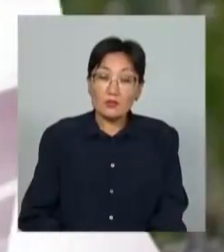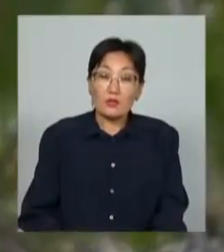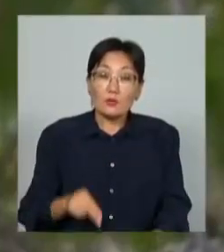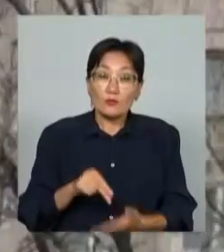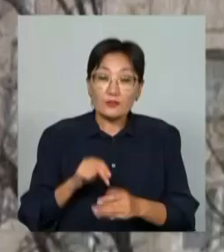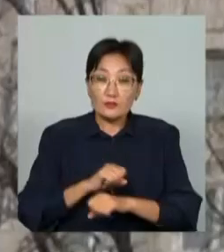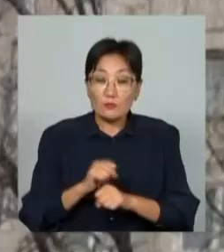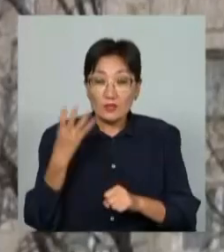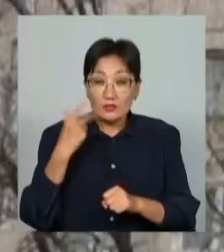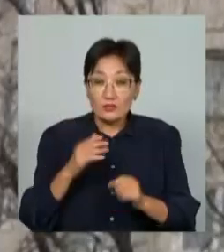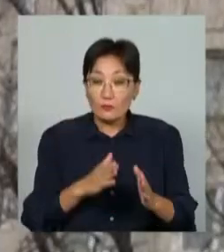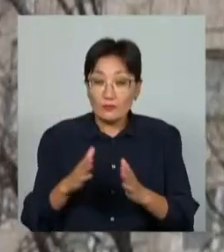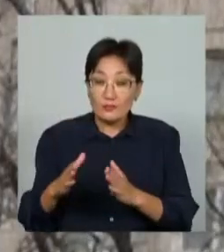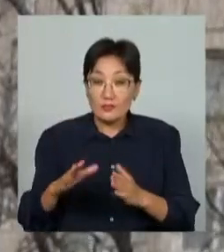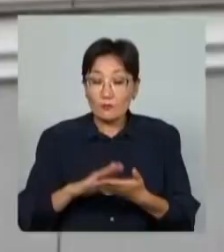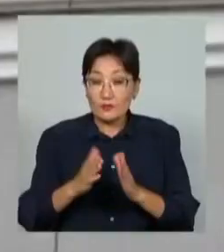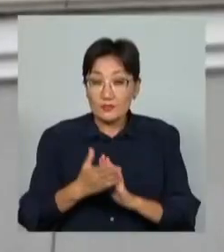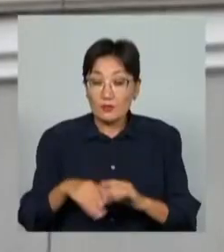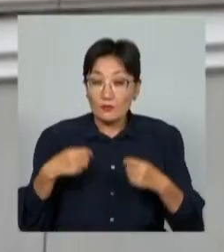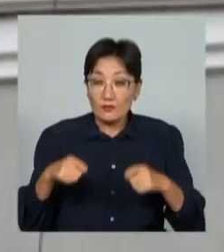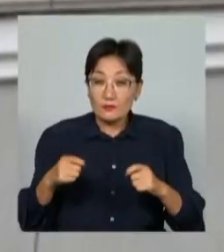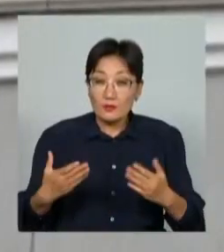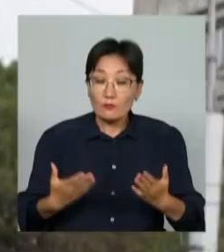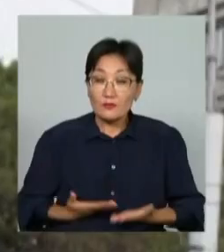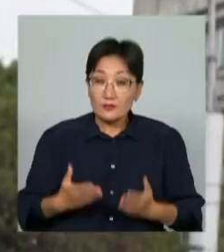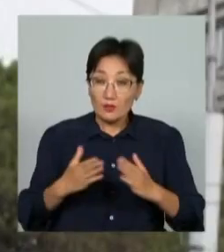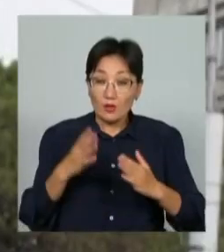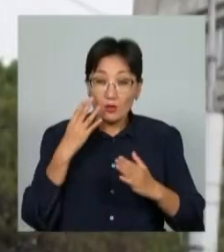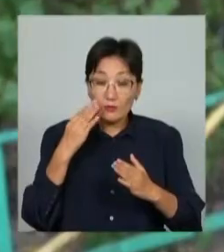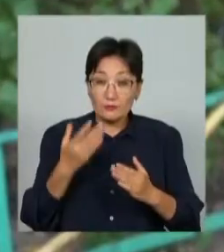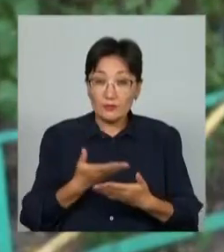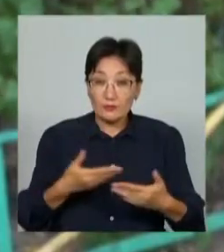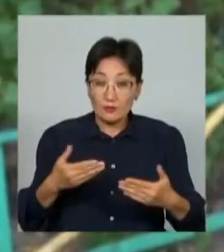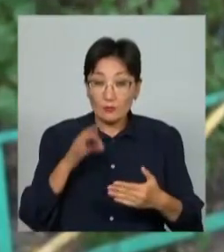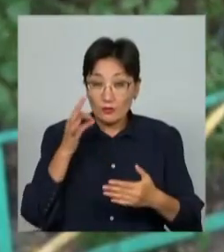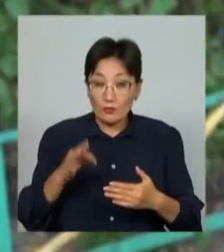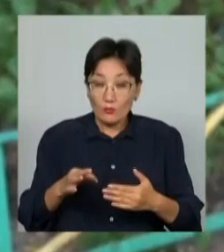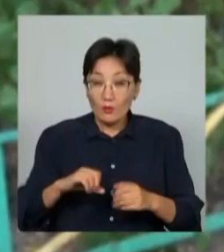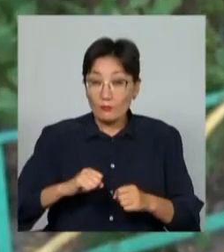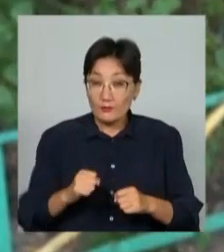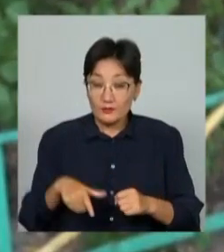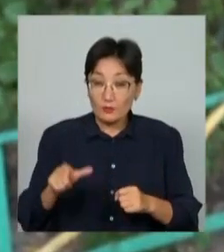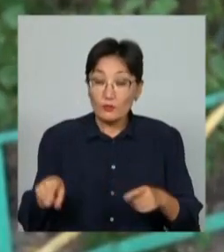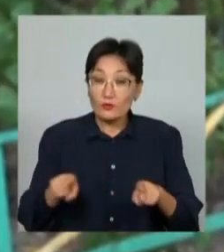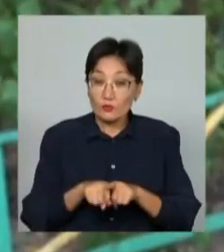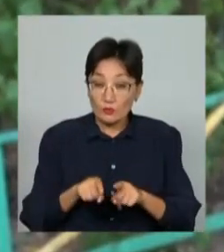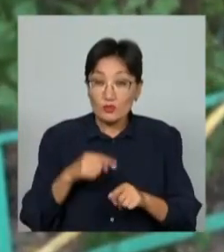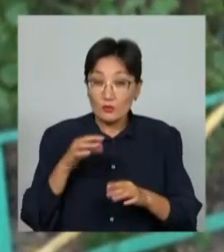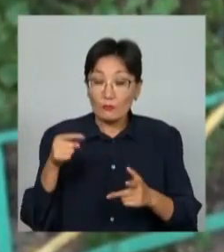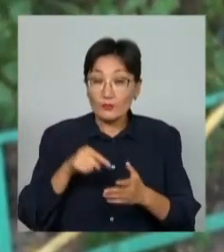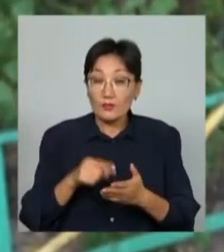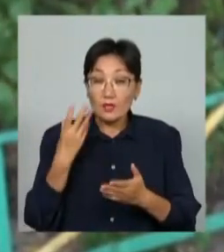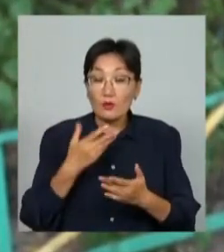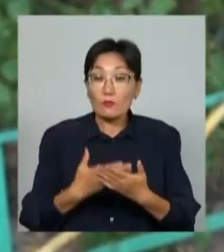Ценовой бум. Когда стабилизируется ситуация на рынке недвижимости в Алматы? На моем опыте подруг они тоже сталкивались, когда,